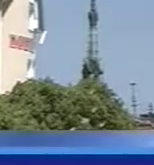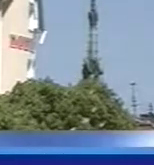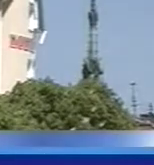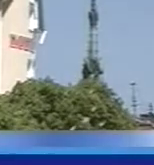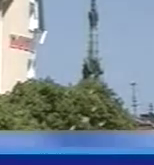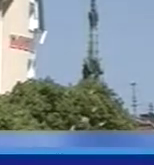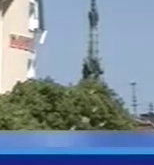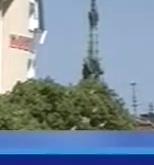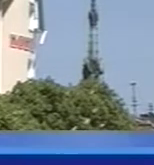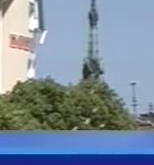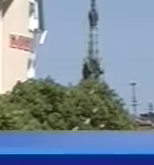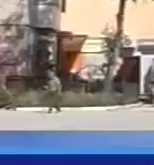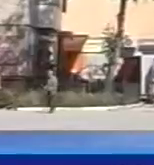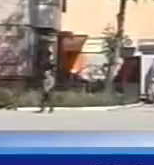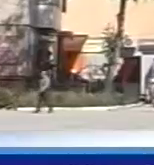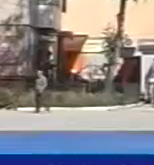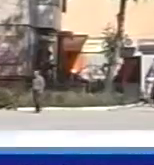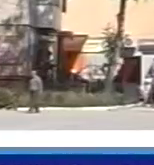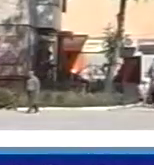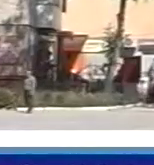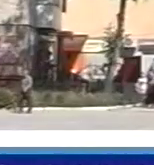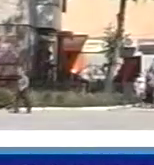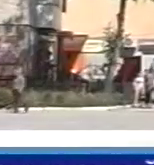МУЗЫКАЛЬНАЯ ЗАСТАВКА